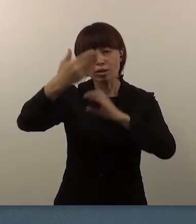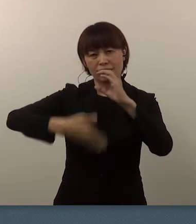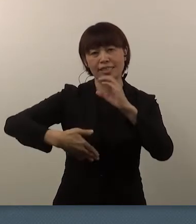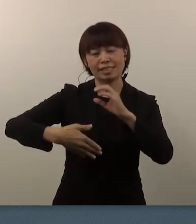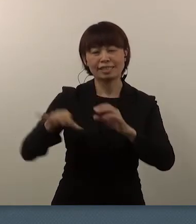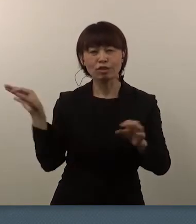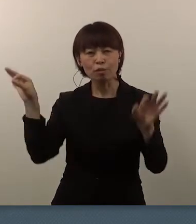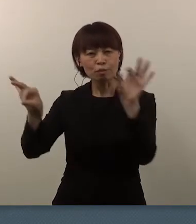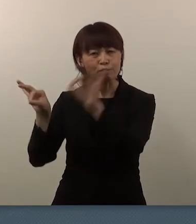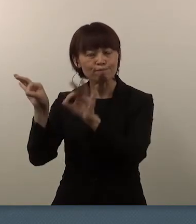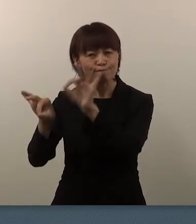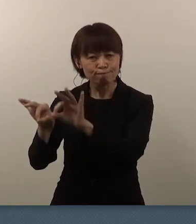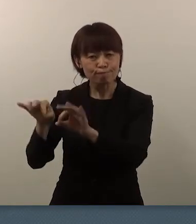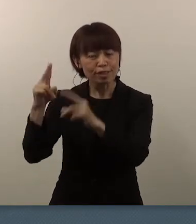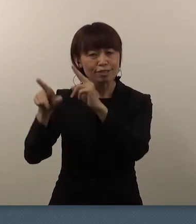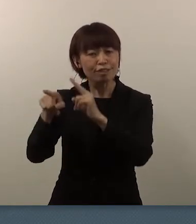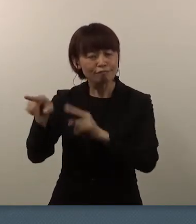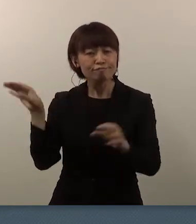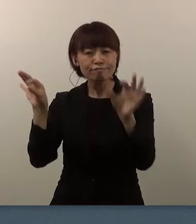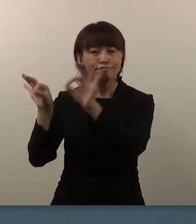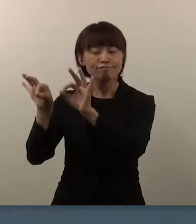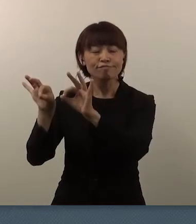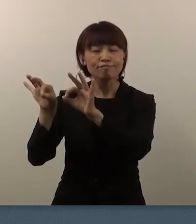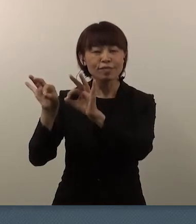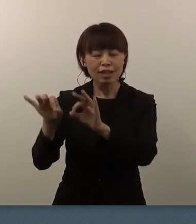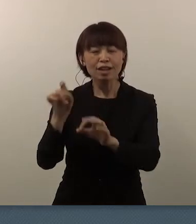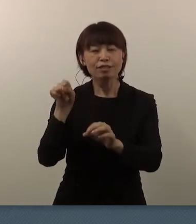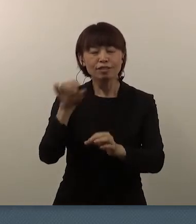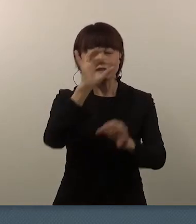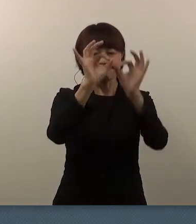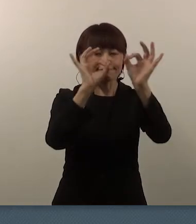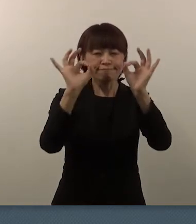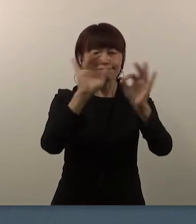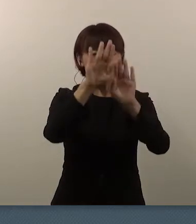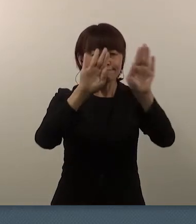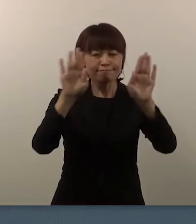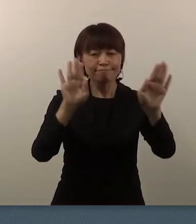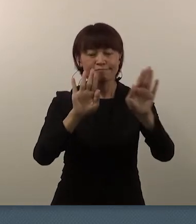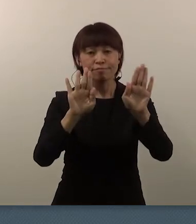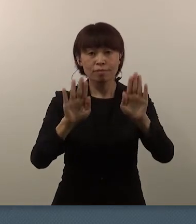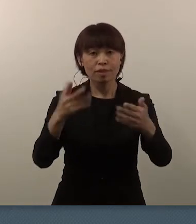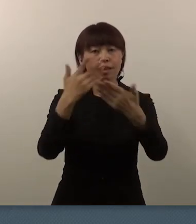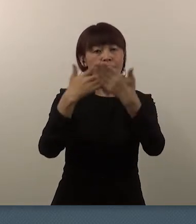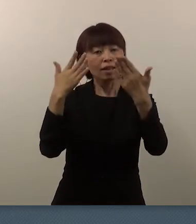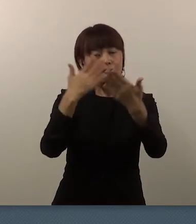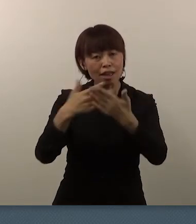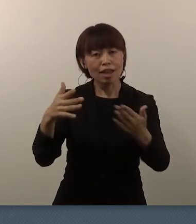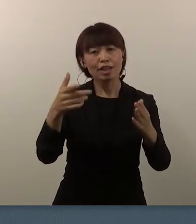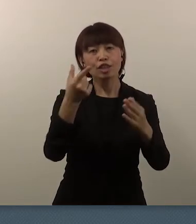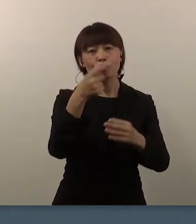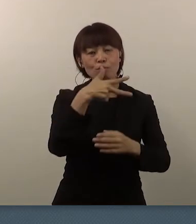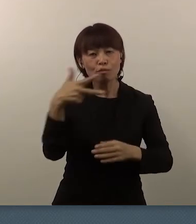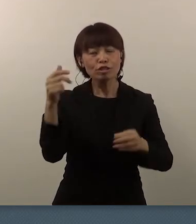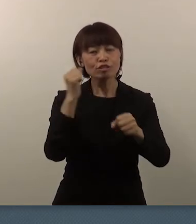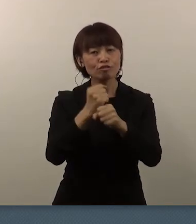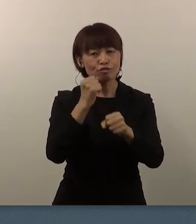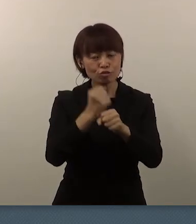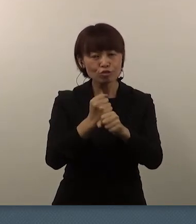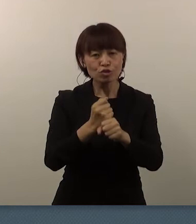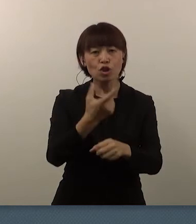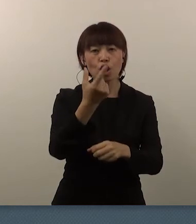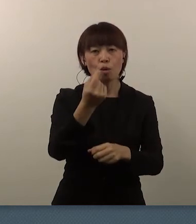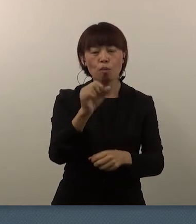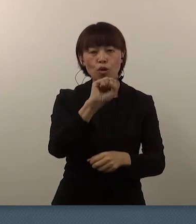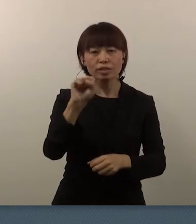せて大きな絵や文字を作るモザイクアート。モザイクアートではこういうものですね。一つのちっちゃなこう写真がいっぱい集ま